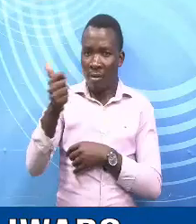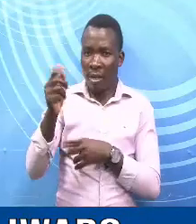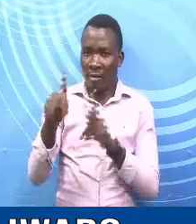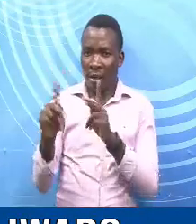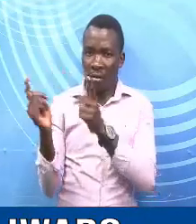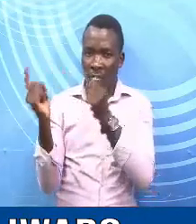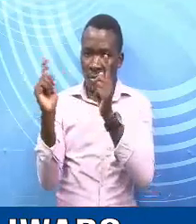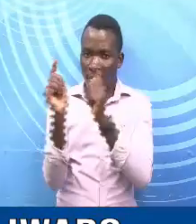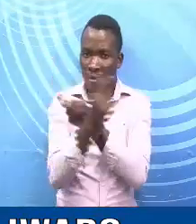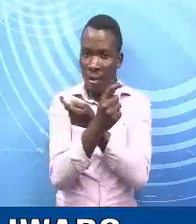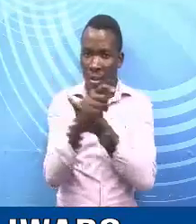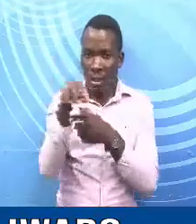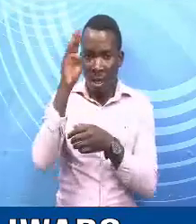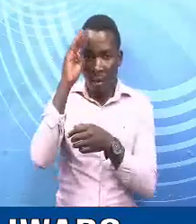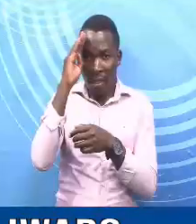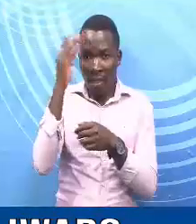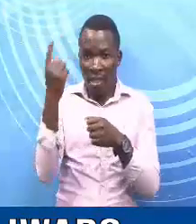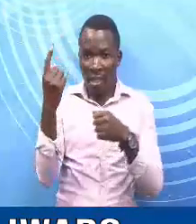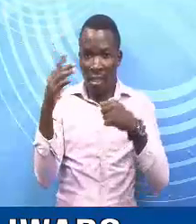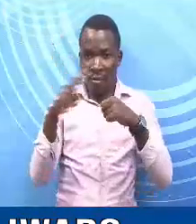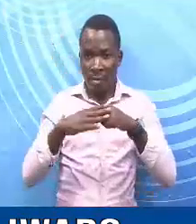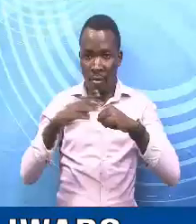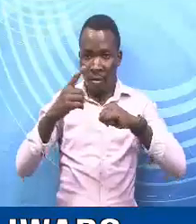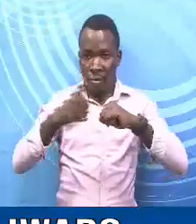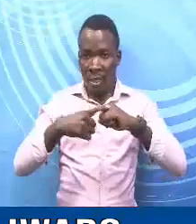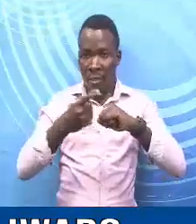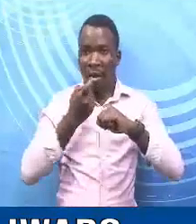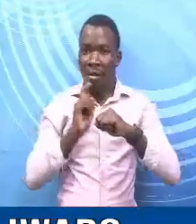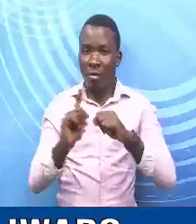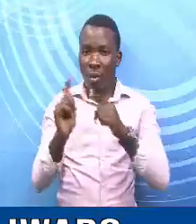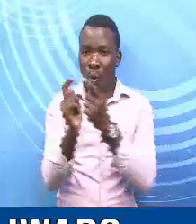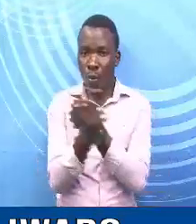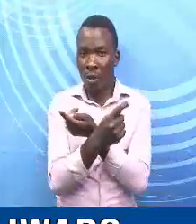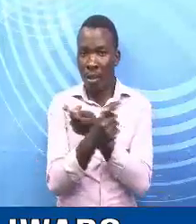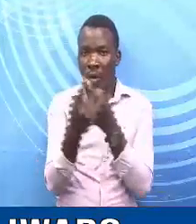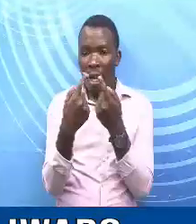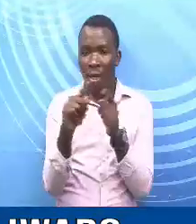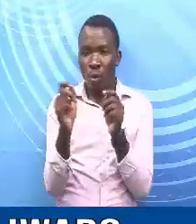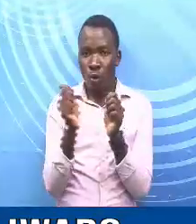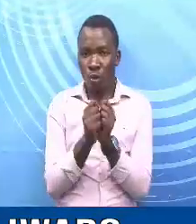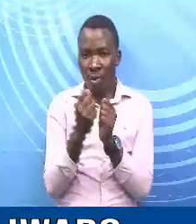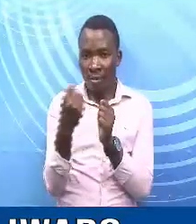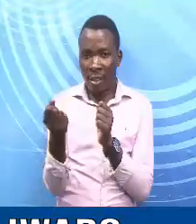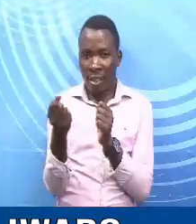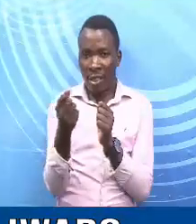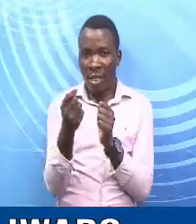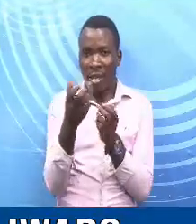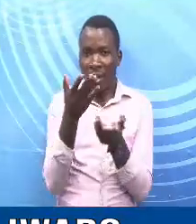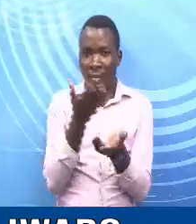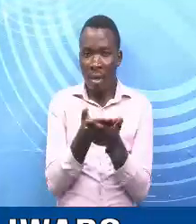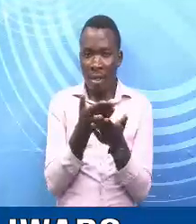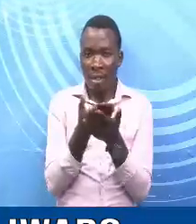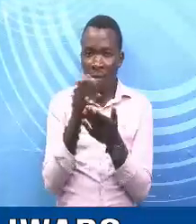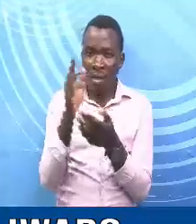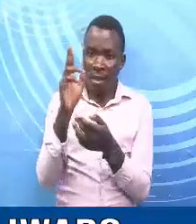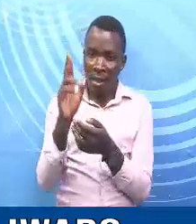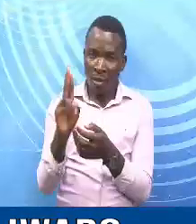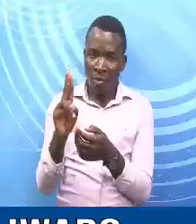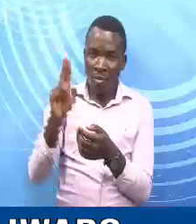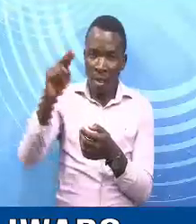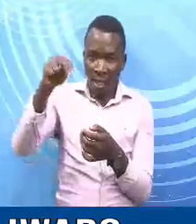babasimbura. Na abasirikare bajya ku 196 bagombaga gusimbuzwa ariko 15 muri bo basabye Runi kuba